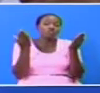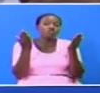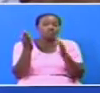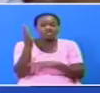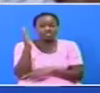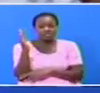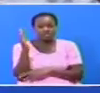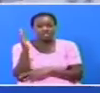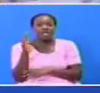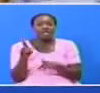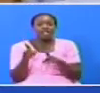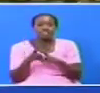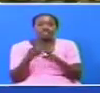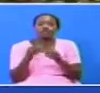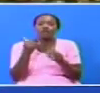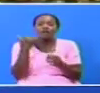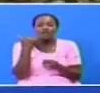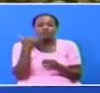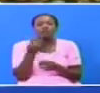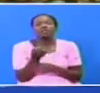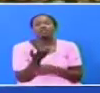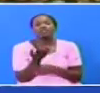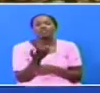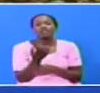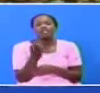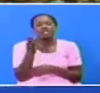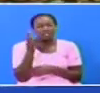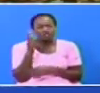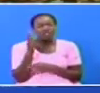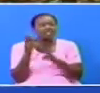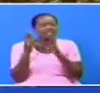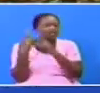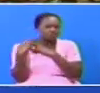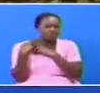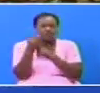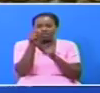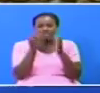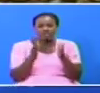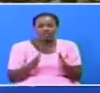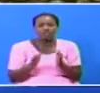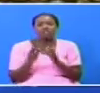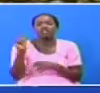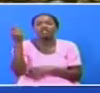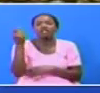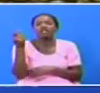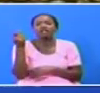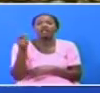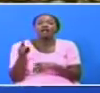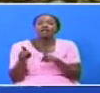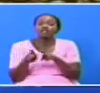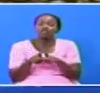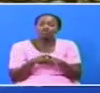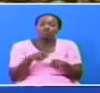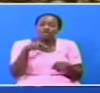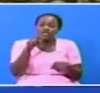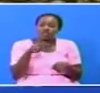hata akitaja nambari za simu. Usalama ni jukumu ya kila mwananchi ambaye yuko katika Kenya. Na kwa yeye